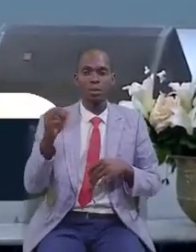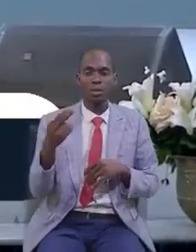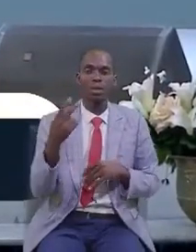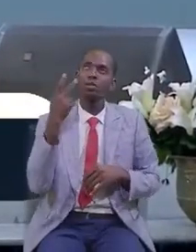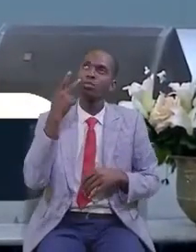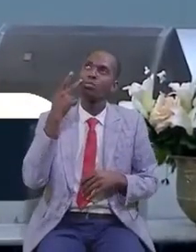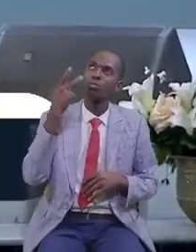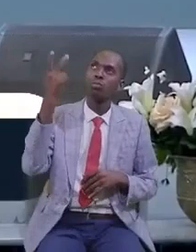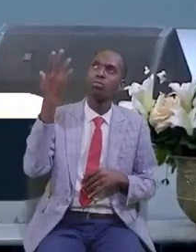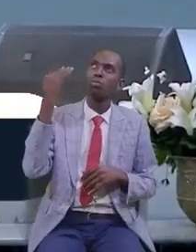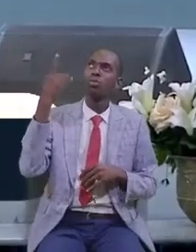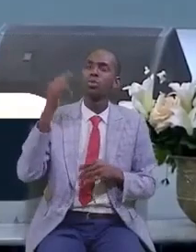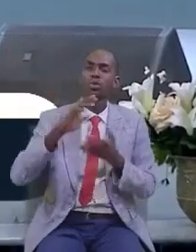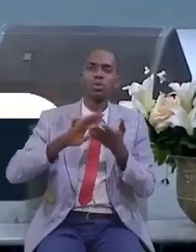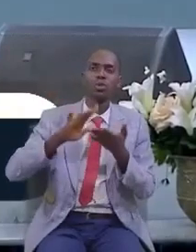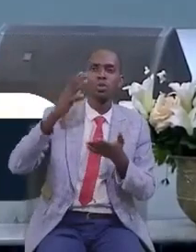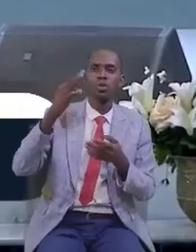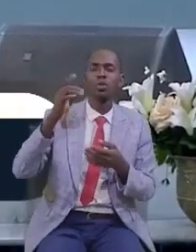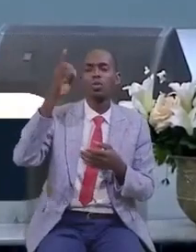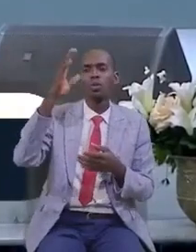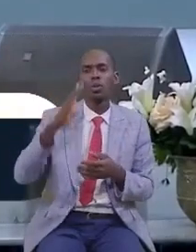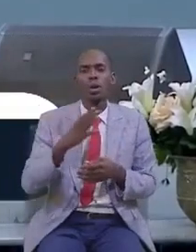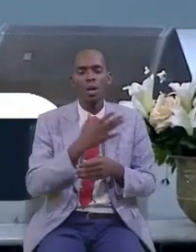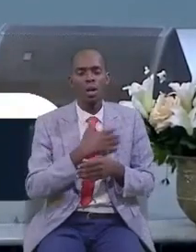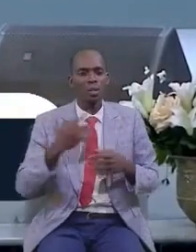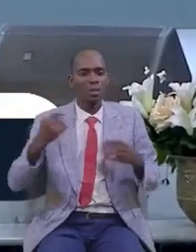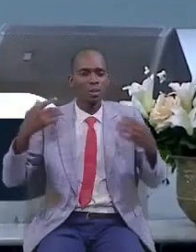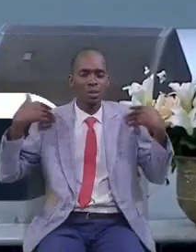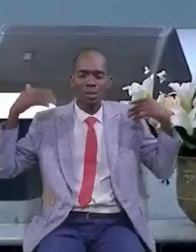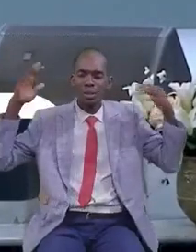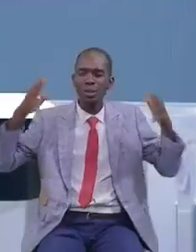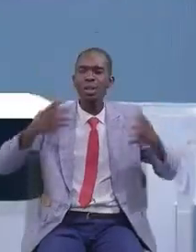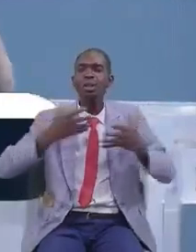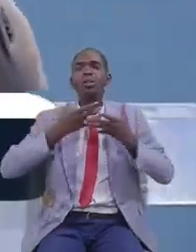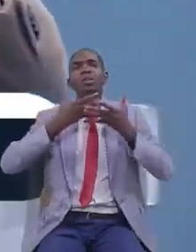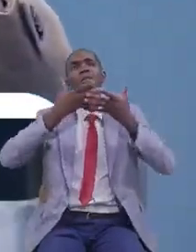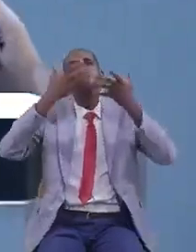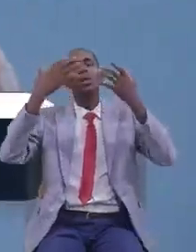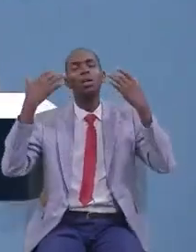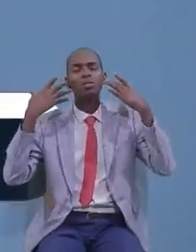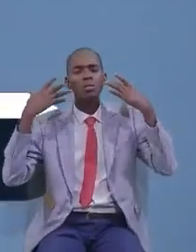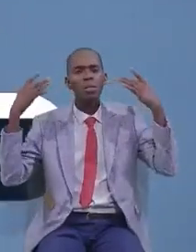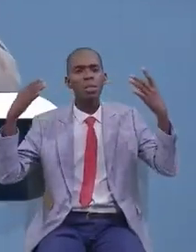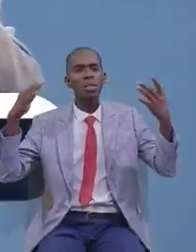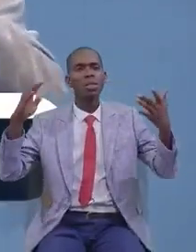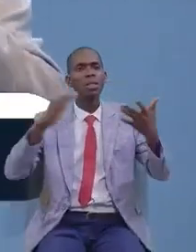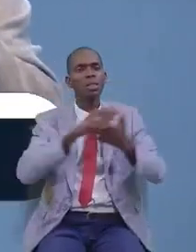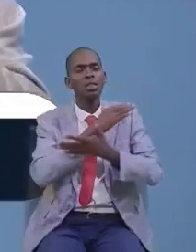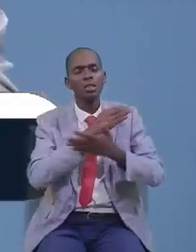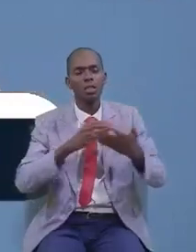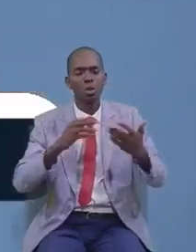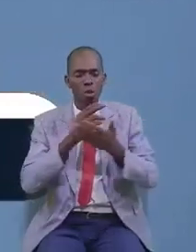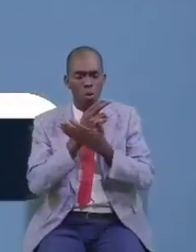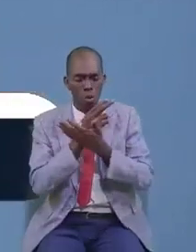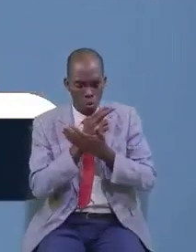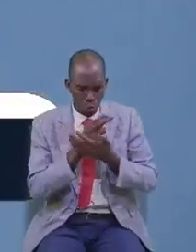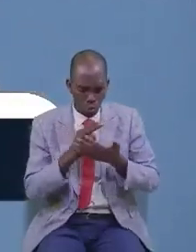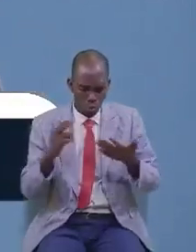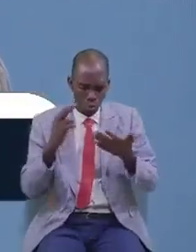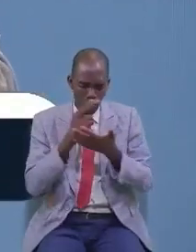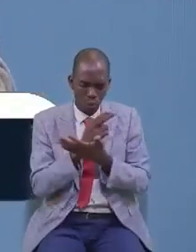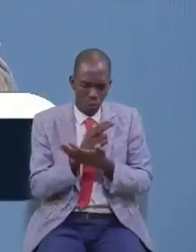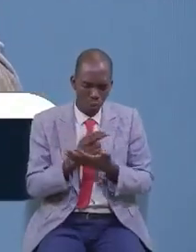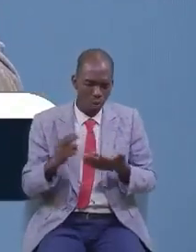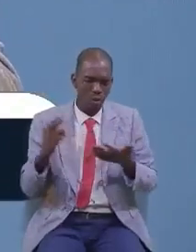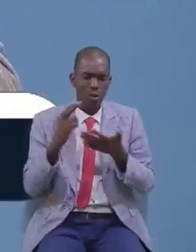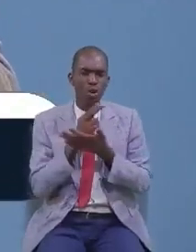యెషయా దేవుని మహిమను చూచినప్పుడు. And those angels shouted, they said, holy, holy, holy. ఆ దూతలు కేక